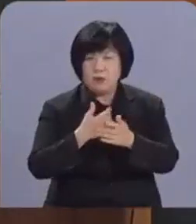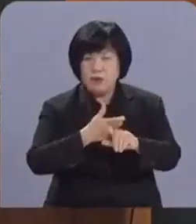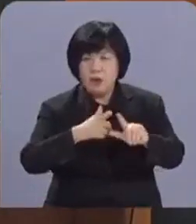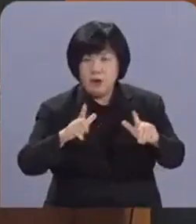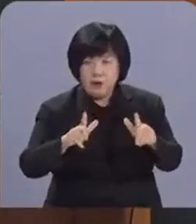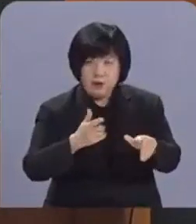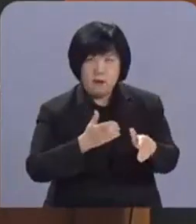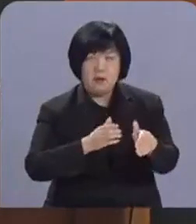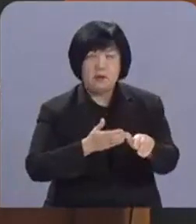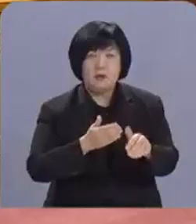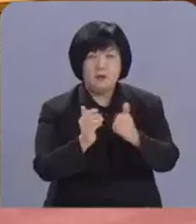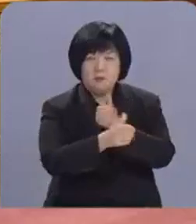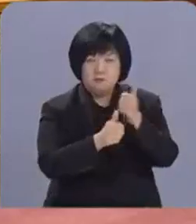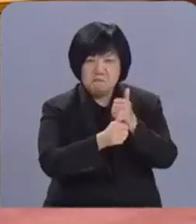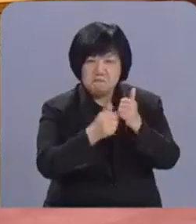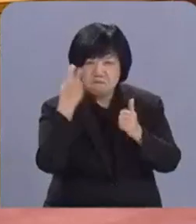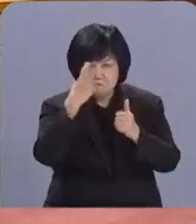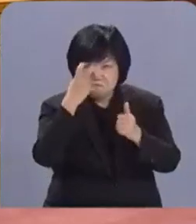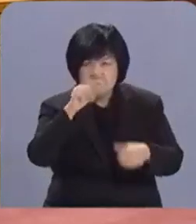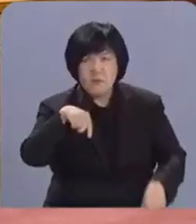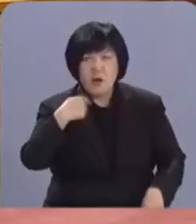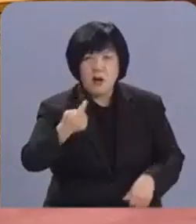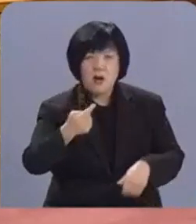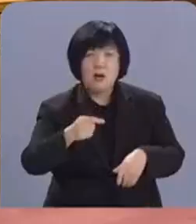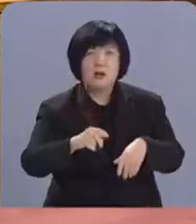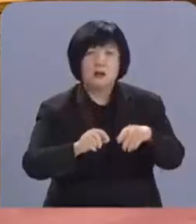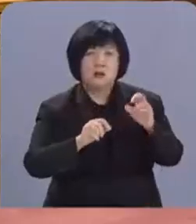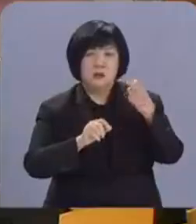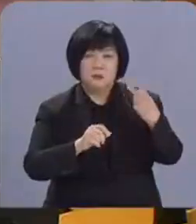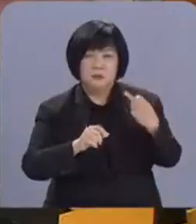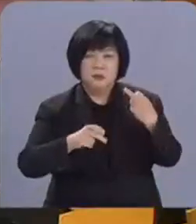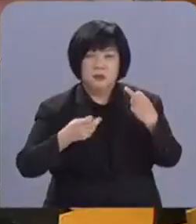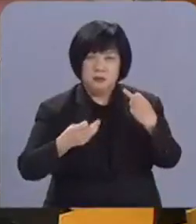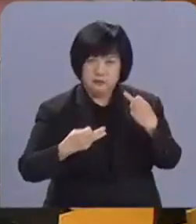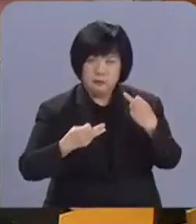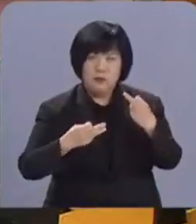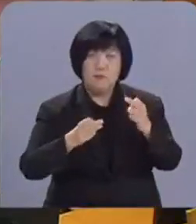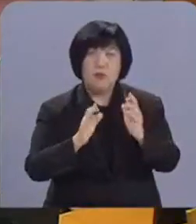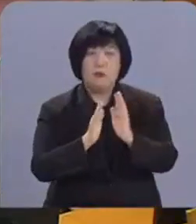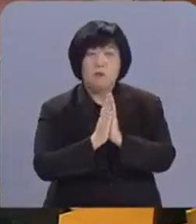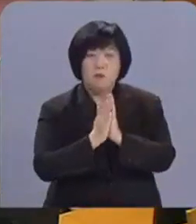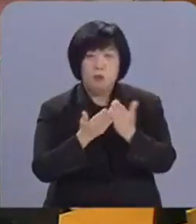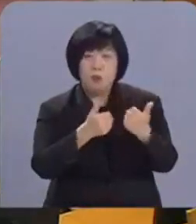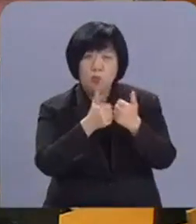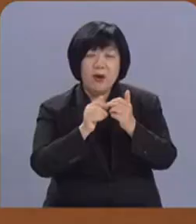상임위 심사를 거친 이들 조례안은 오는 13일 부산시의회